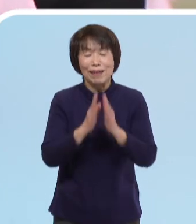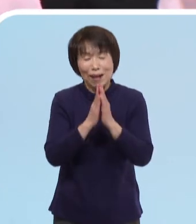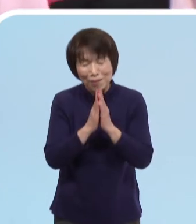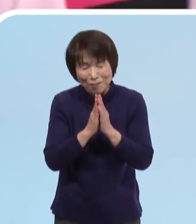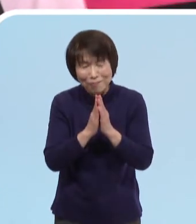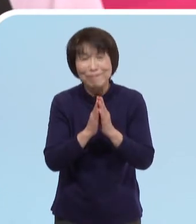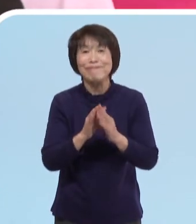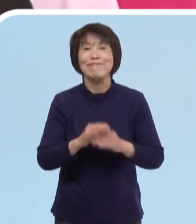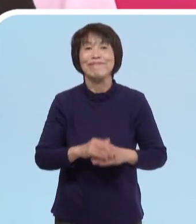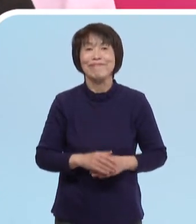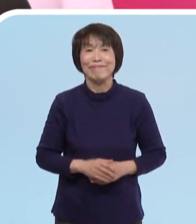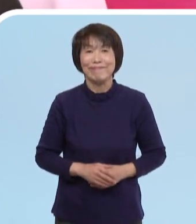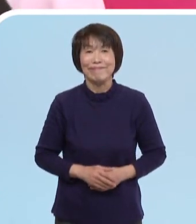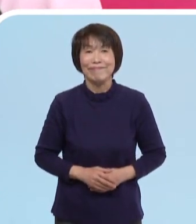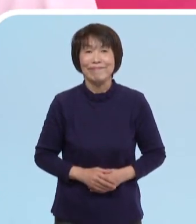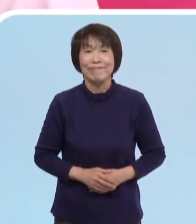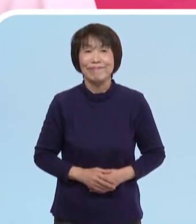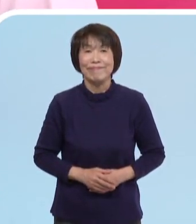いただきます。